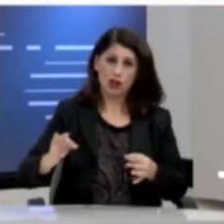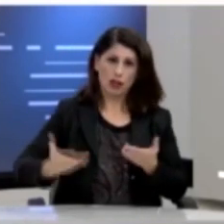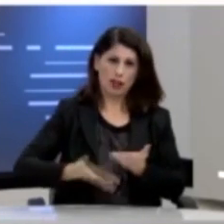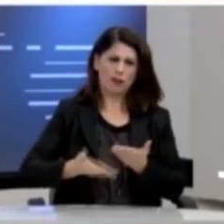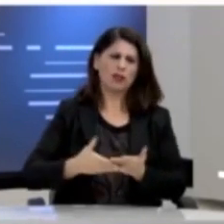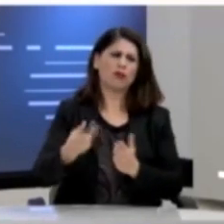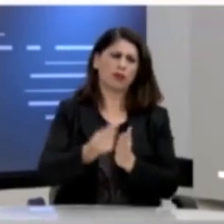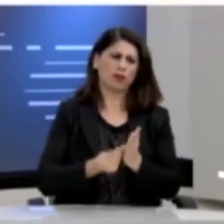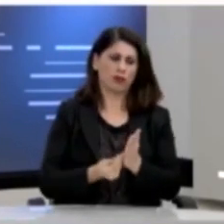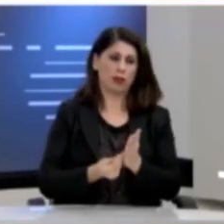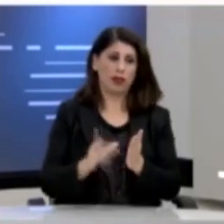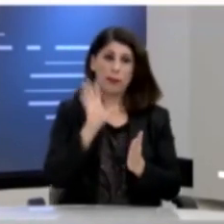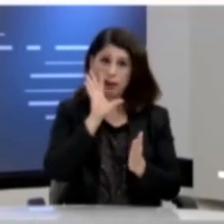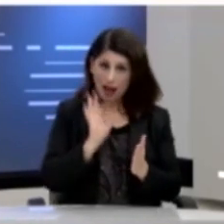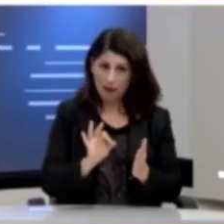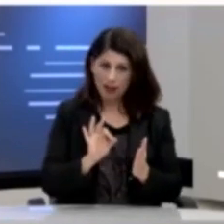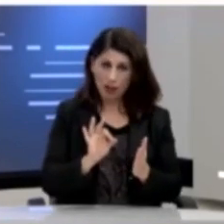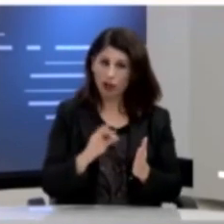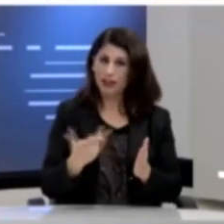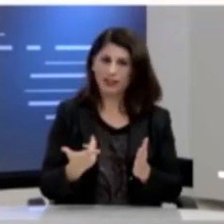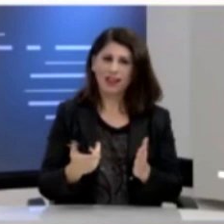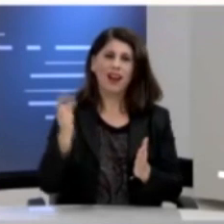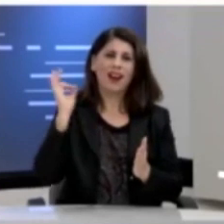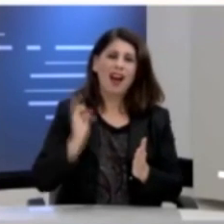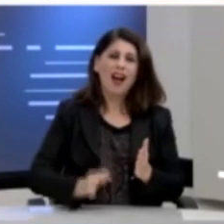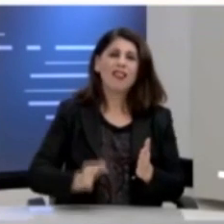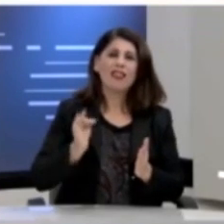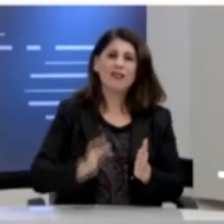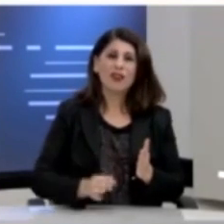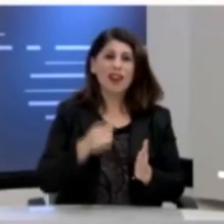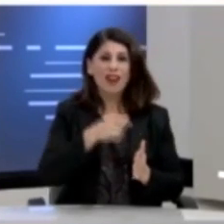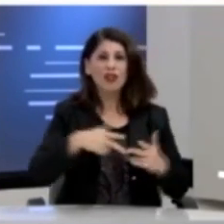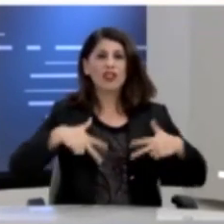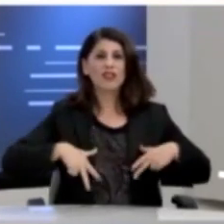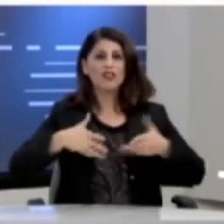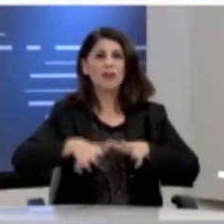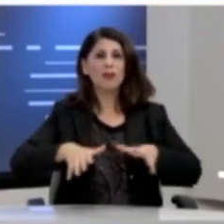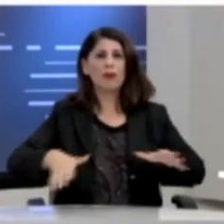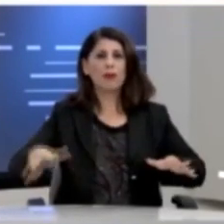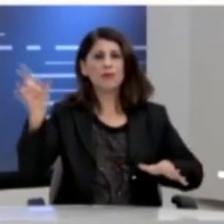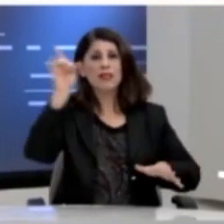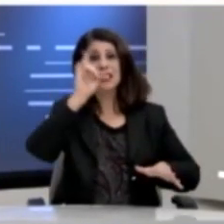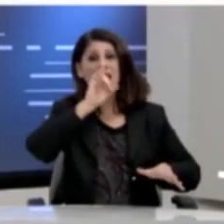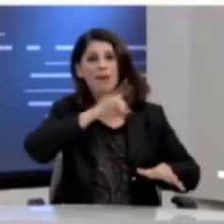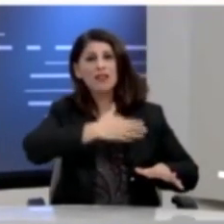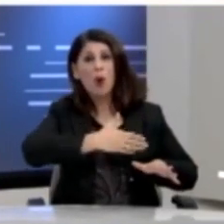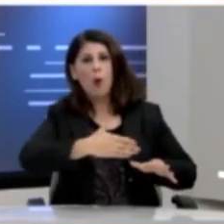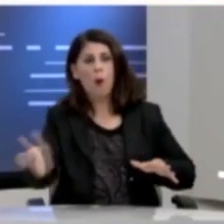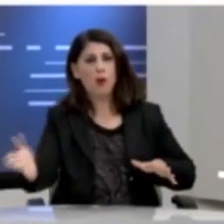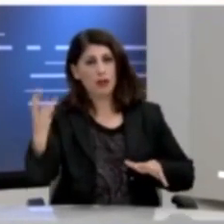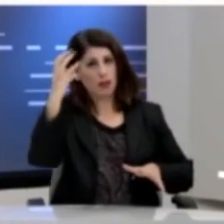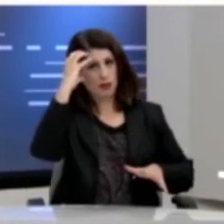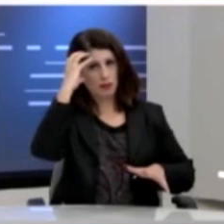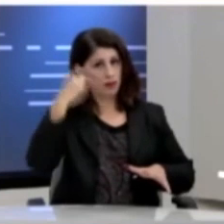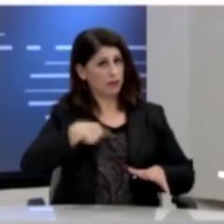σχετικά. Η πραγματικότητα όμως διαψεύδει κάθε φορά αυτή την κυβερνητική προπαγάνδα. Σας θυμίζουμε, γιατί εμείς